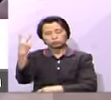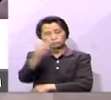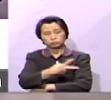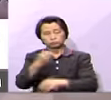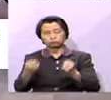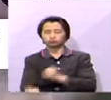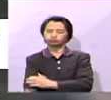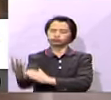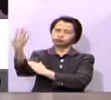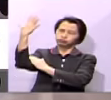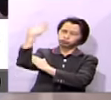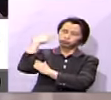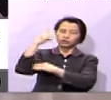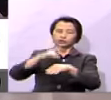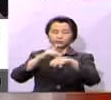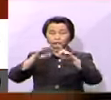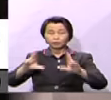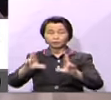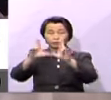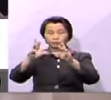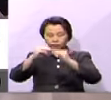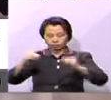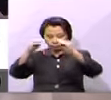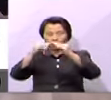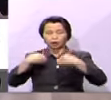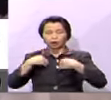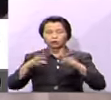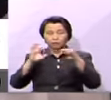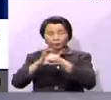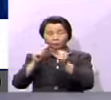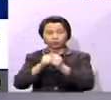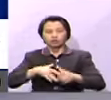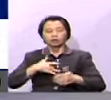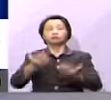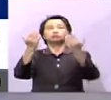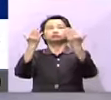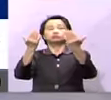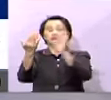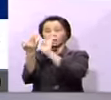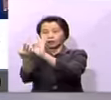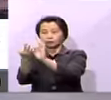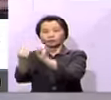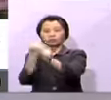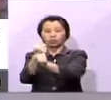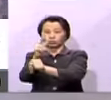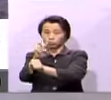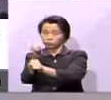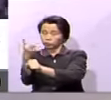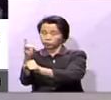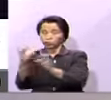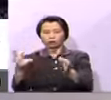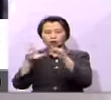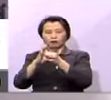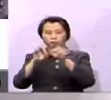Sejuta Pemuda 2 hari di Masjid Asy-Syakirin, kita gabungkan dengan rasa syukur nak menghadapi 2018, kita gabungkan dengan satu